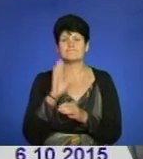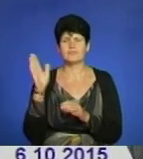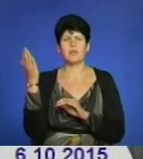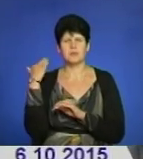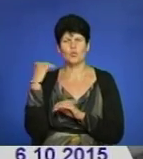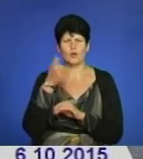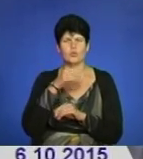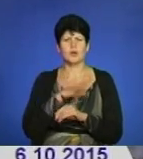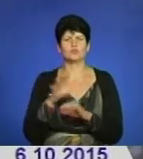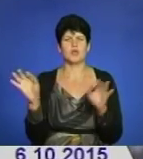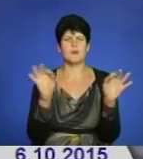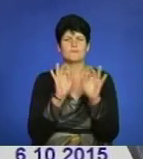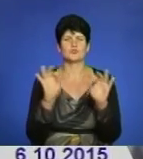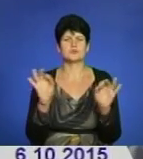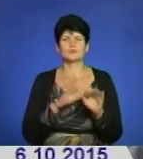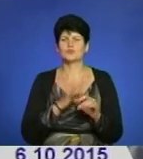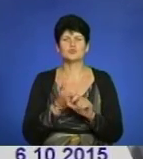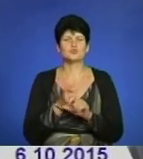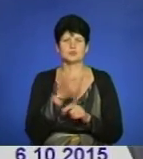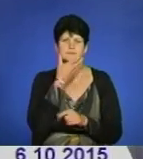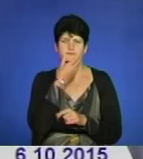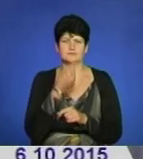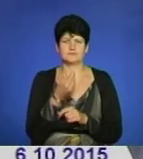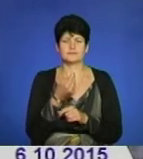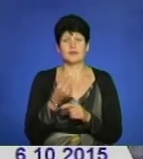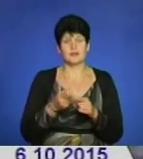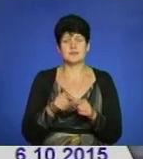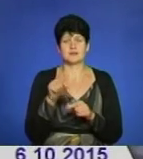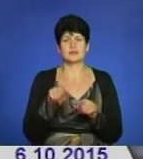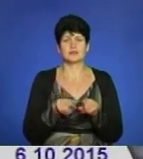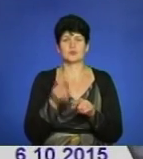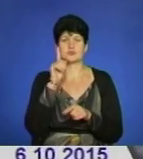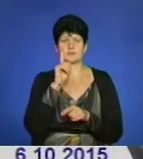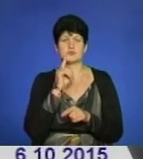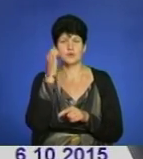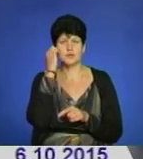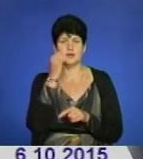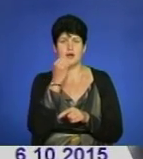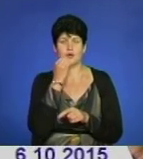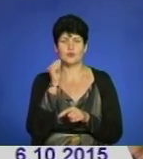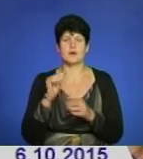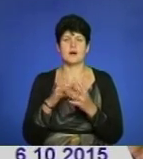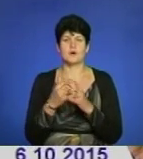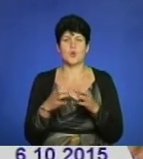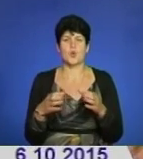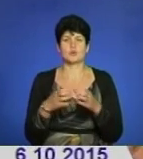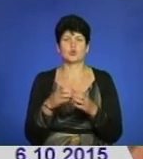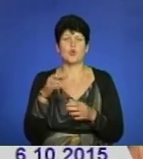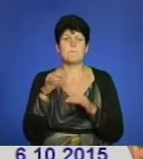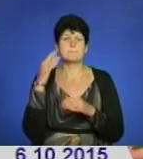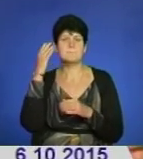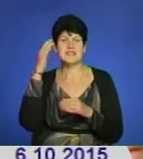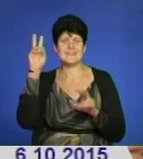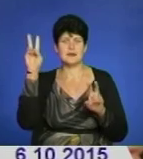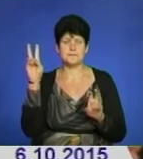Минулі роки була музика грала, дуже було гарно. Але це теж смачно. Дякуємо агрохолдингу «Мрія». Ми сьогодні